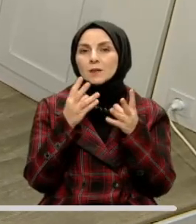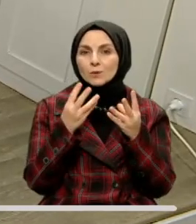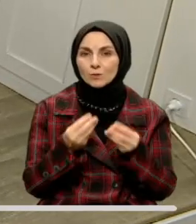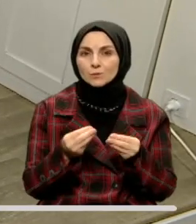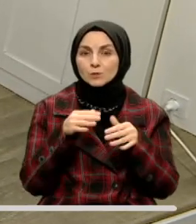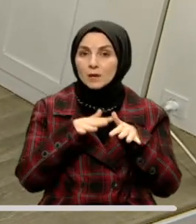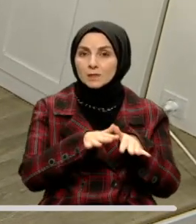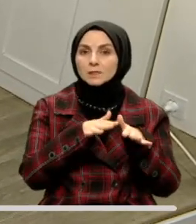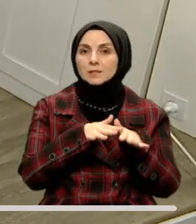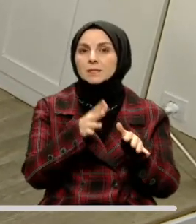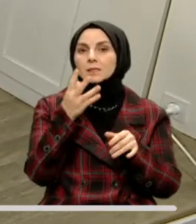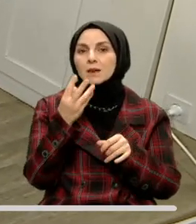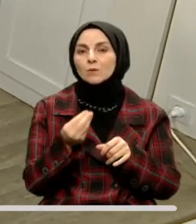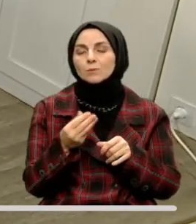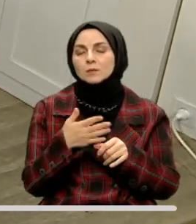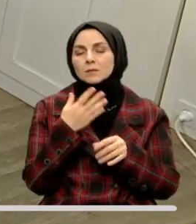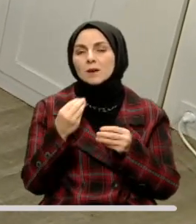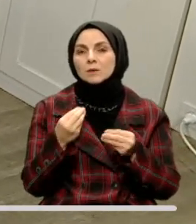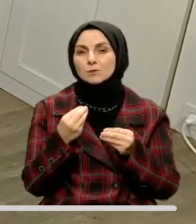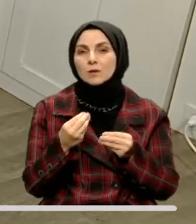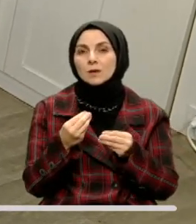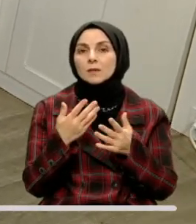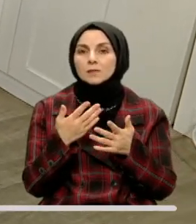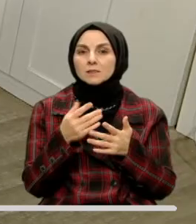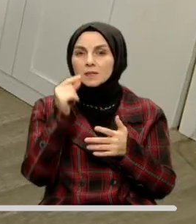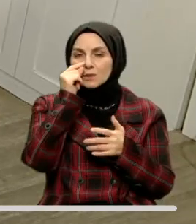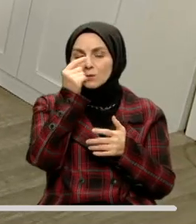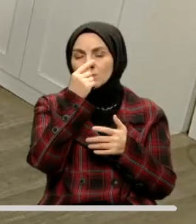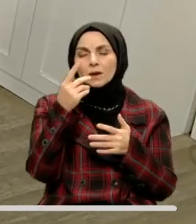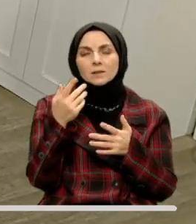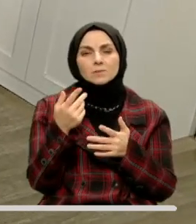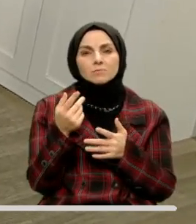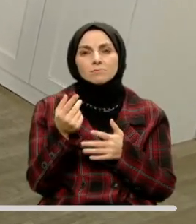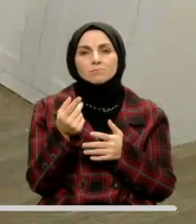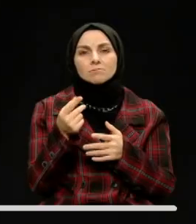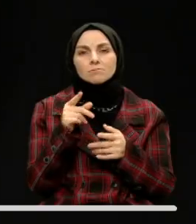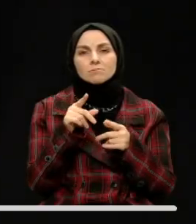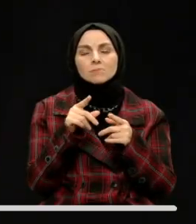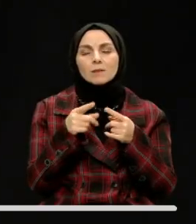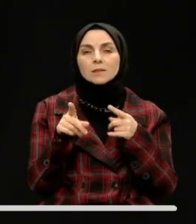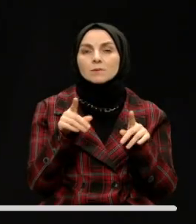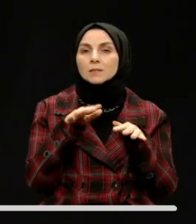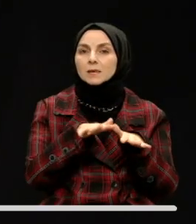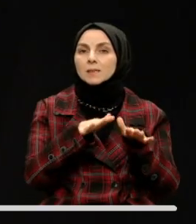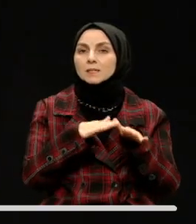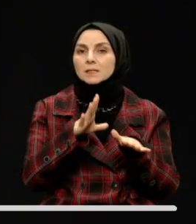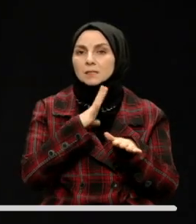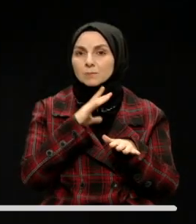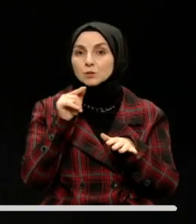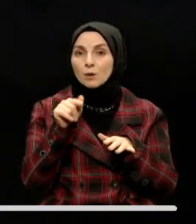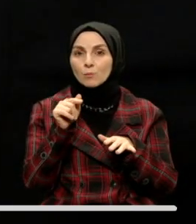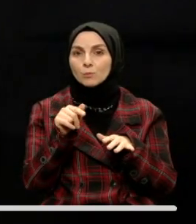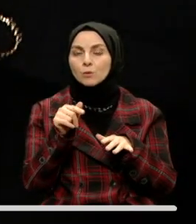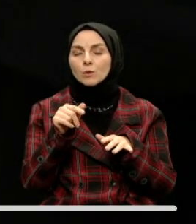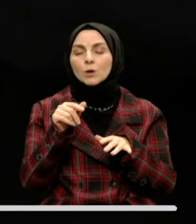etkinlikleri olması çok daha kıymetlendiriyor. Evet. Böyle basit birkaç etkinlik yapacağım. Böyle bir buzdolabı poşetinin içerisine bulaşık sabununu dolduruyorum. Bulaşık